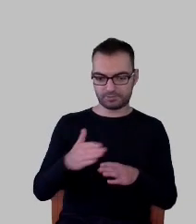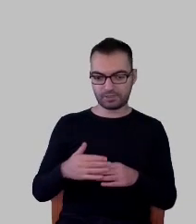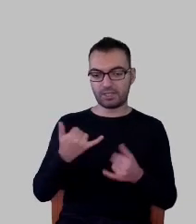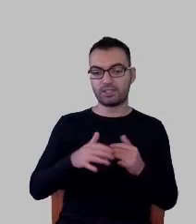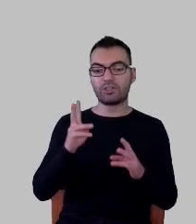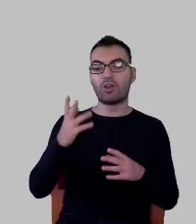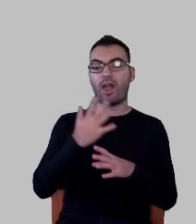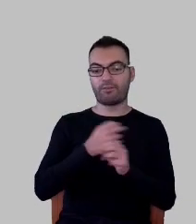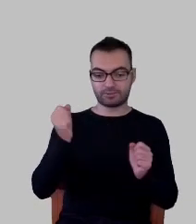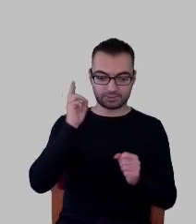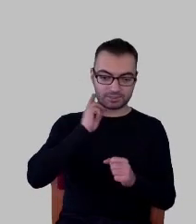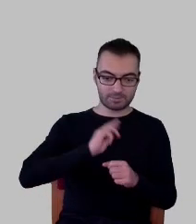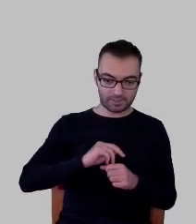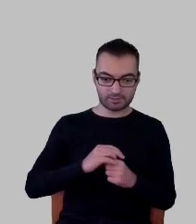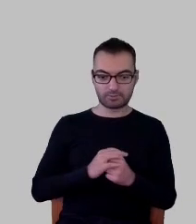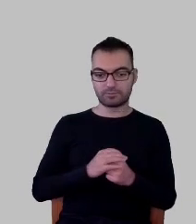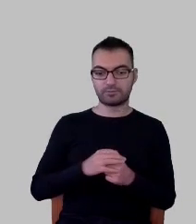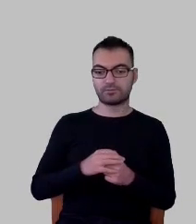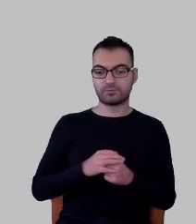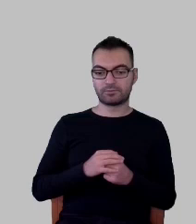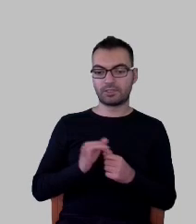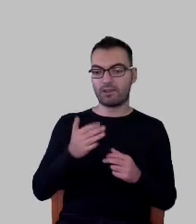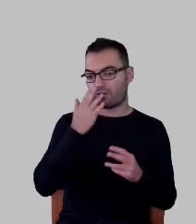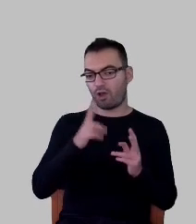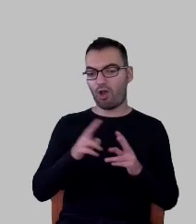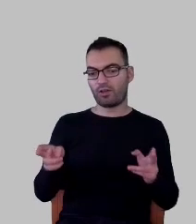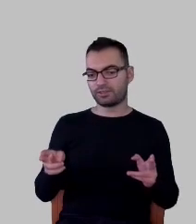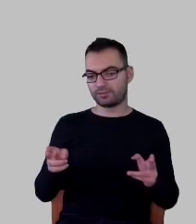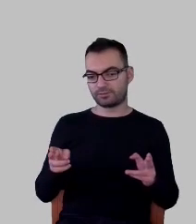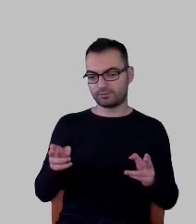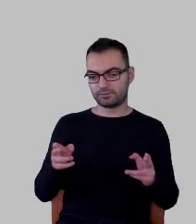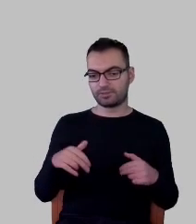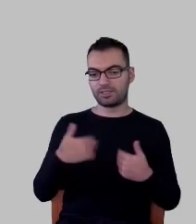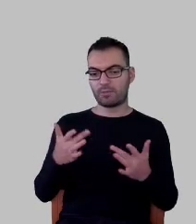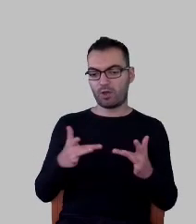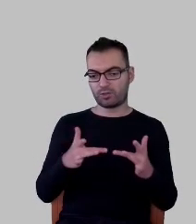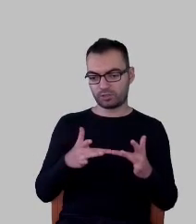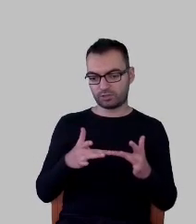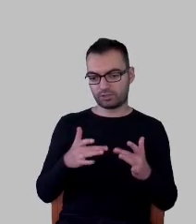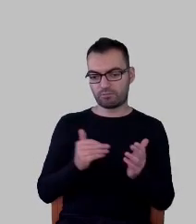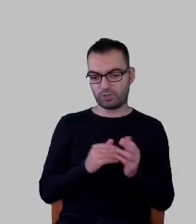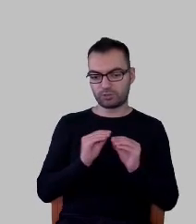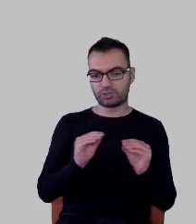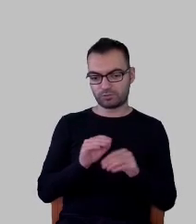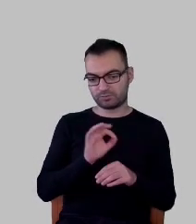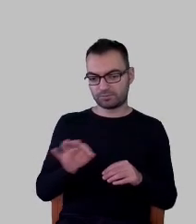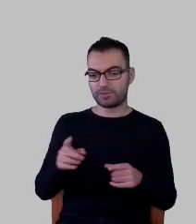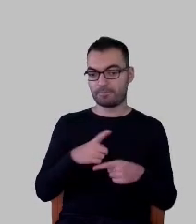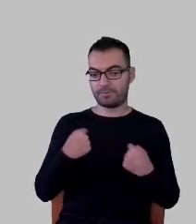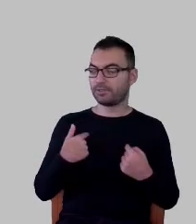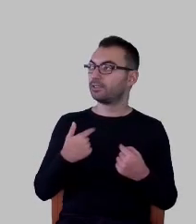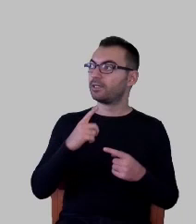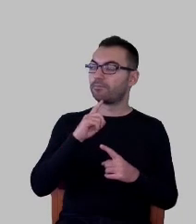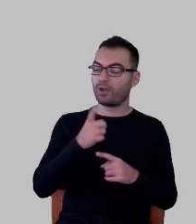absolwent gimnazjum, na jaki okres, jak mu wskazujemy okres, na jaki wydajemy mu orzeczenie o potrzebie kształcenia specjalnego? My